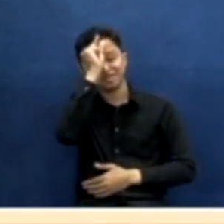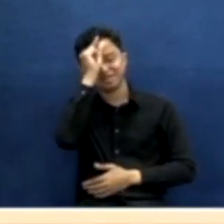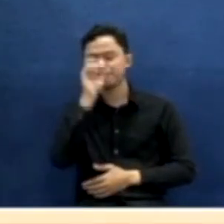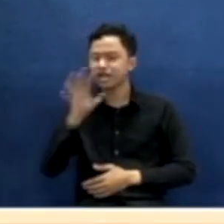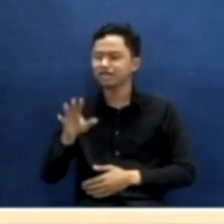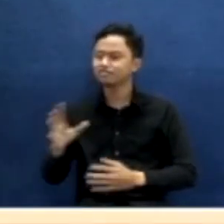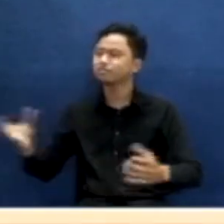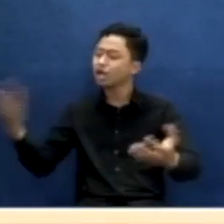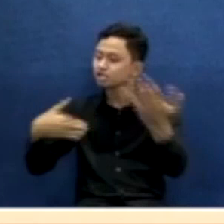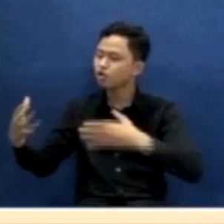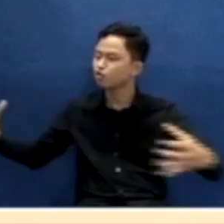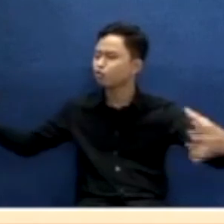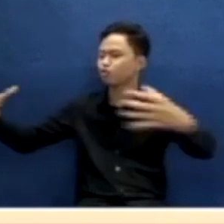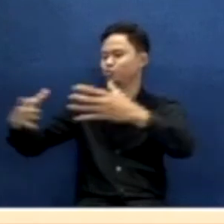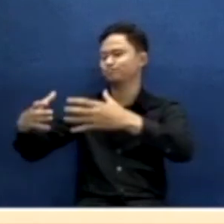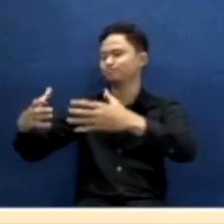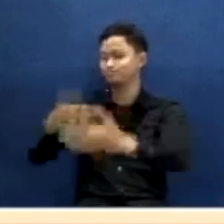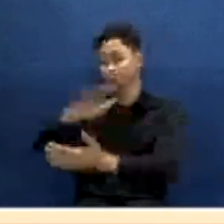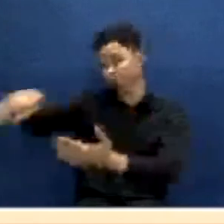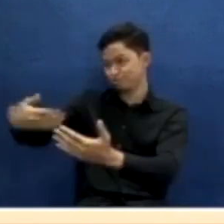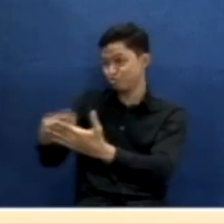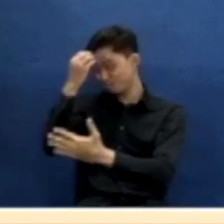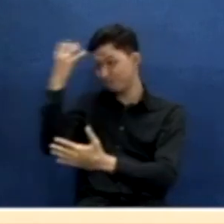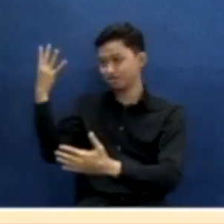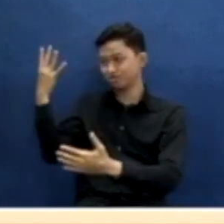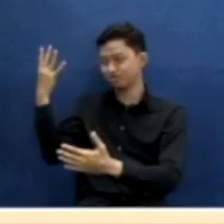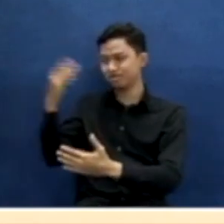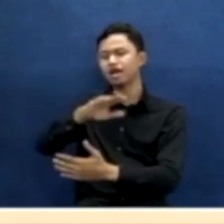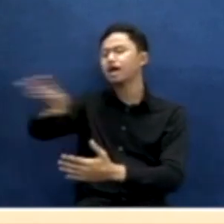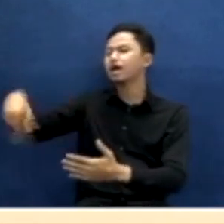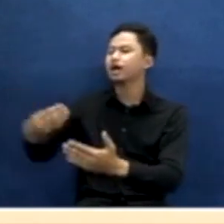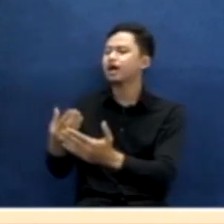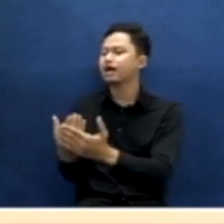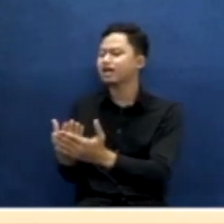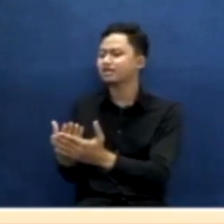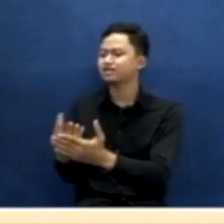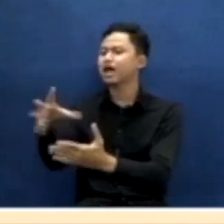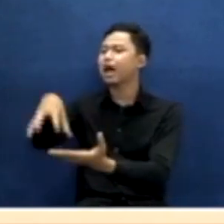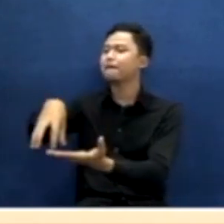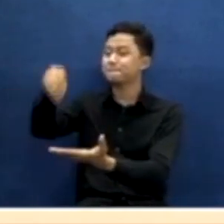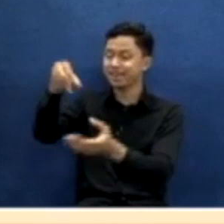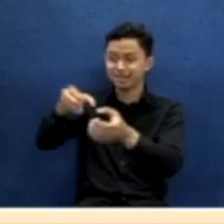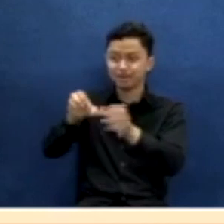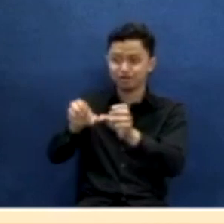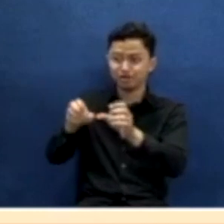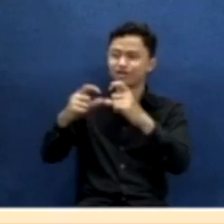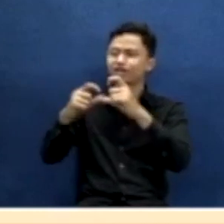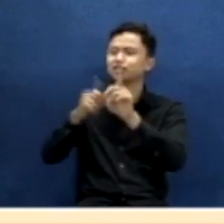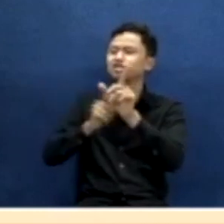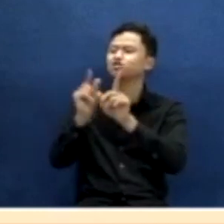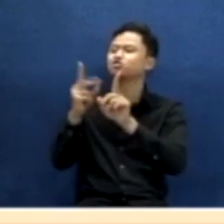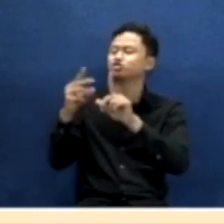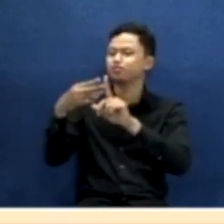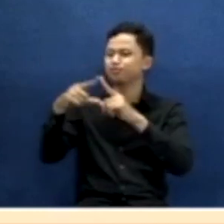mengumpulkan rakyatIrakdanberkata,"Kalianlupa.Kaliantelah berpencar,kaliantelahmengambilteluryangdiragukan yang